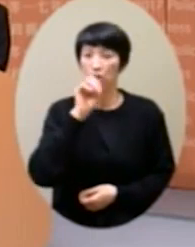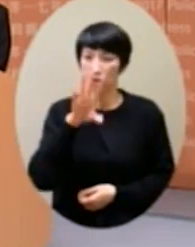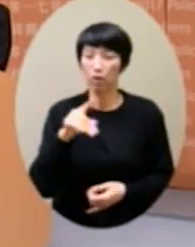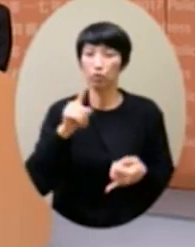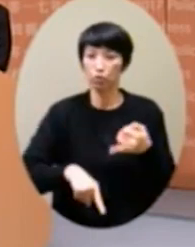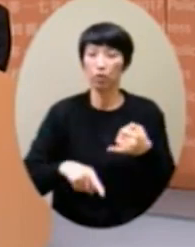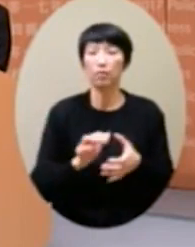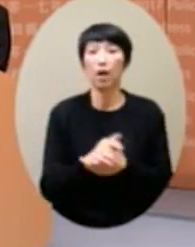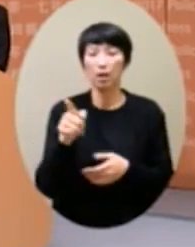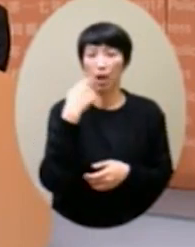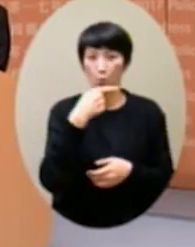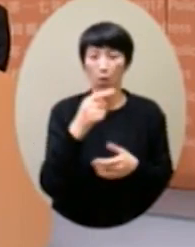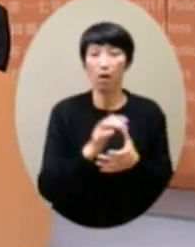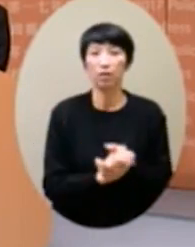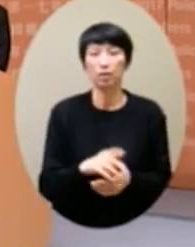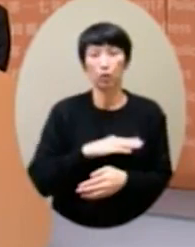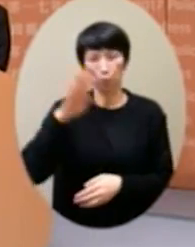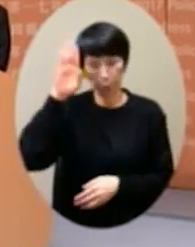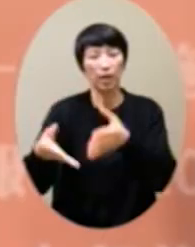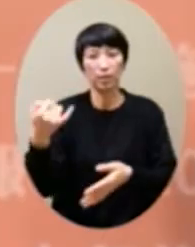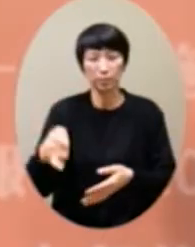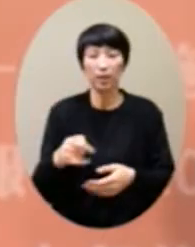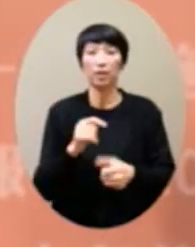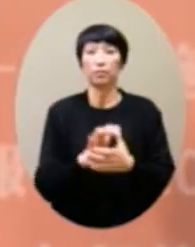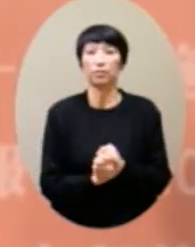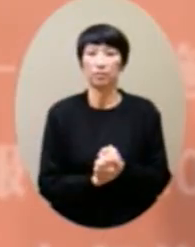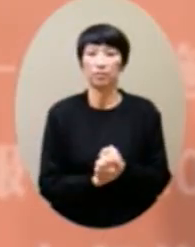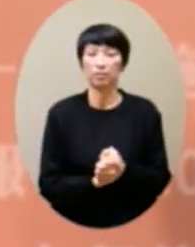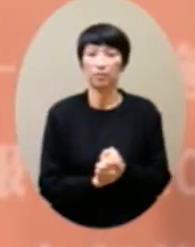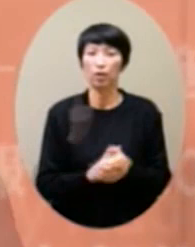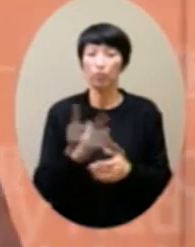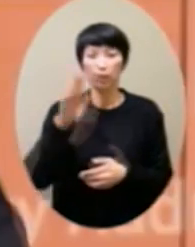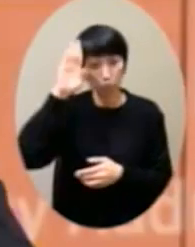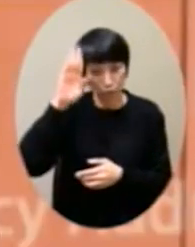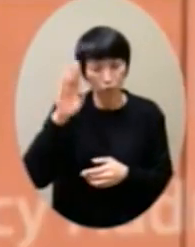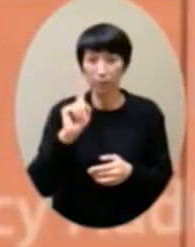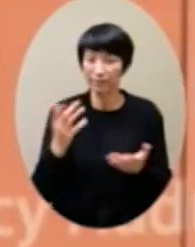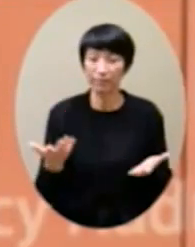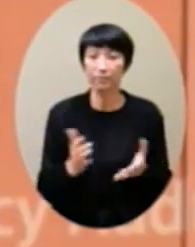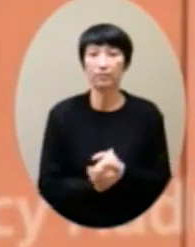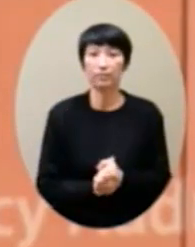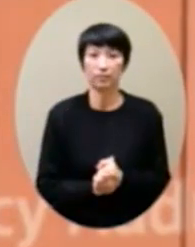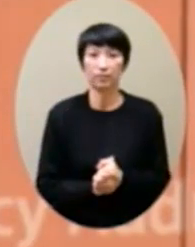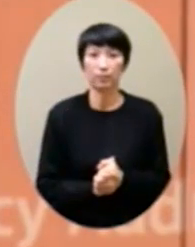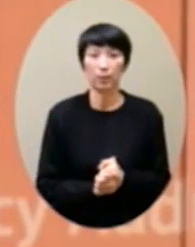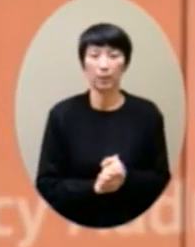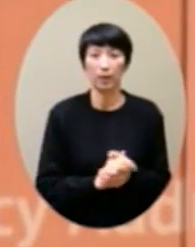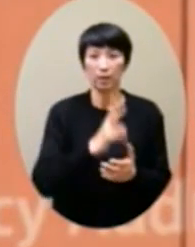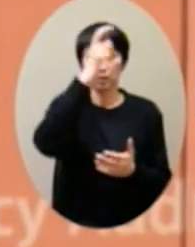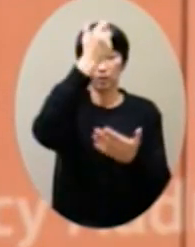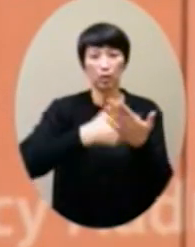你提过一句就话啊，要致歉嘅事咧都唔少嘅，仲有啲咩嘢要向公众致歉嘅咧？ 政改做唔成